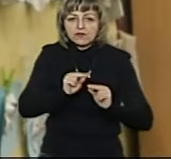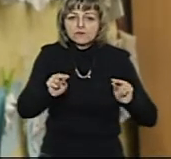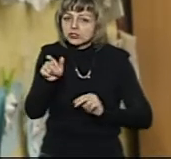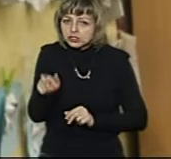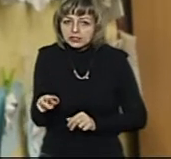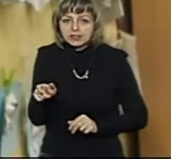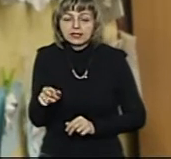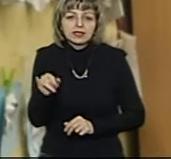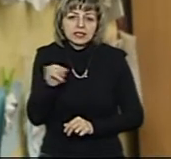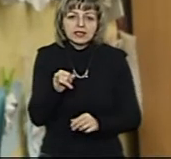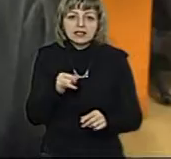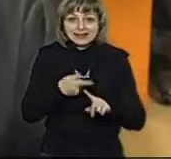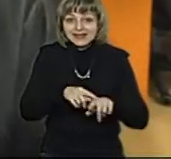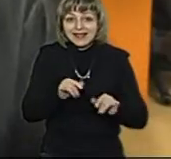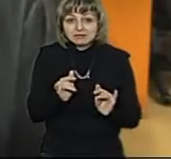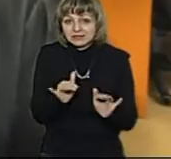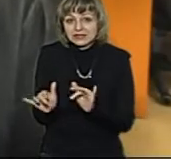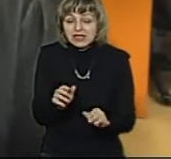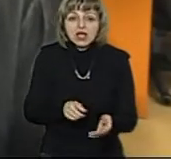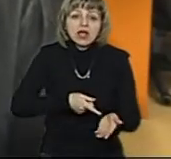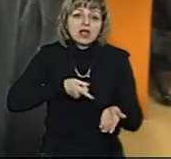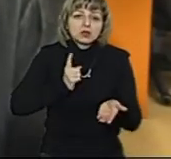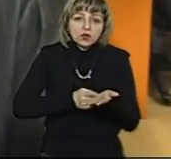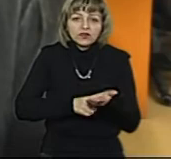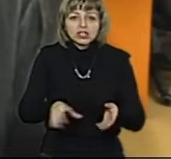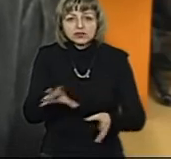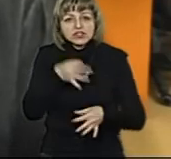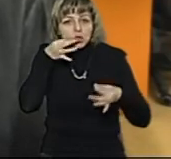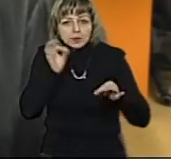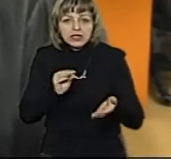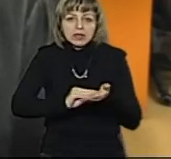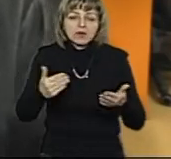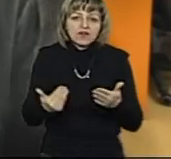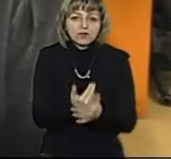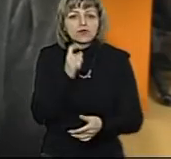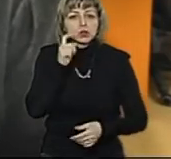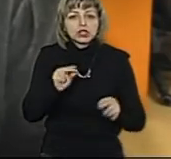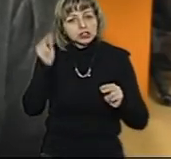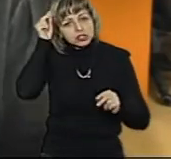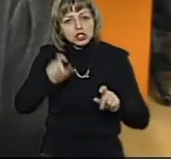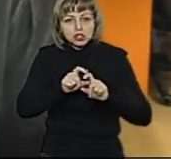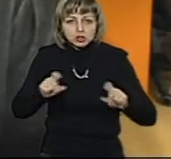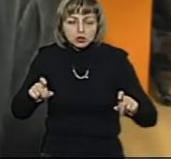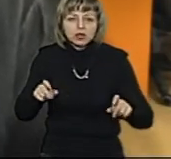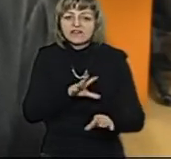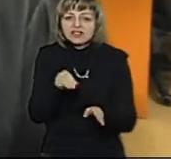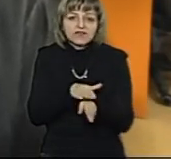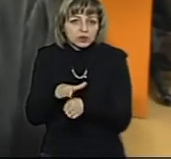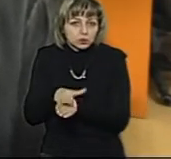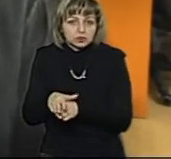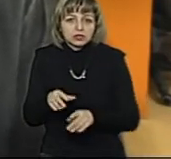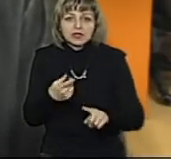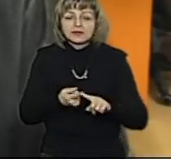сертифікація довела, що ми ці всі компетентності, які прописані в новій українській школі, ми дійсно ними володіємо. Це в першу